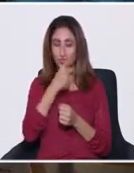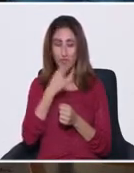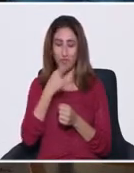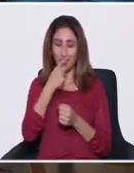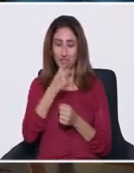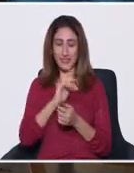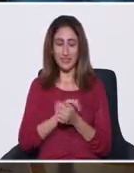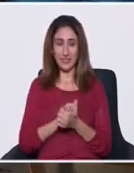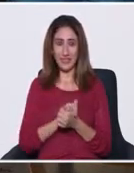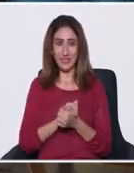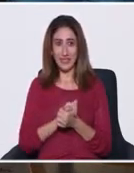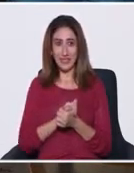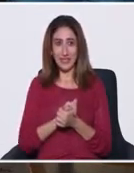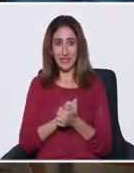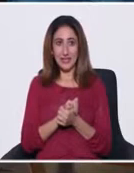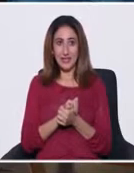هو